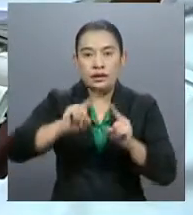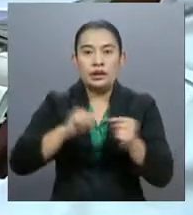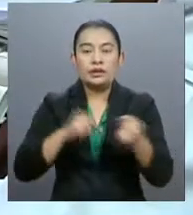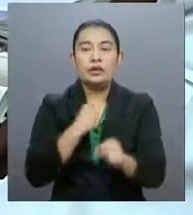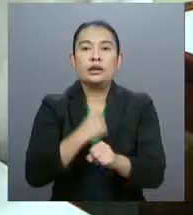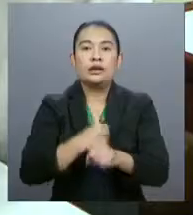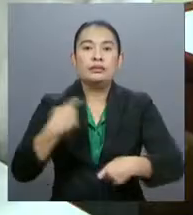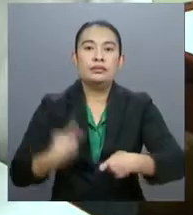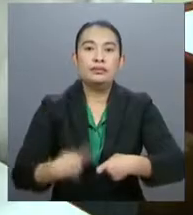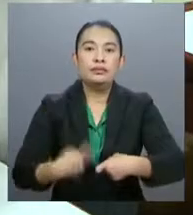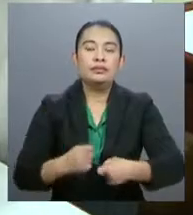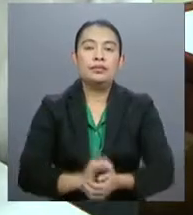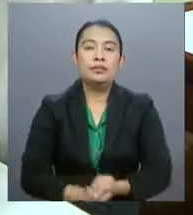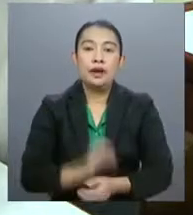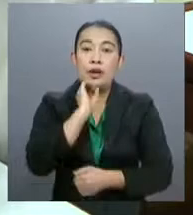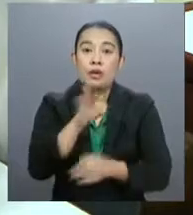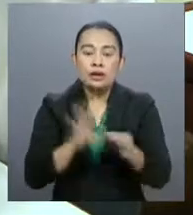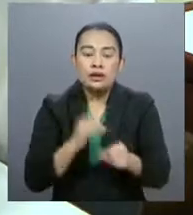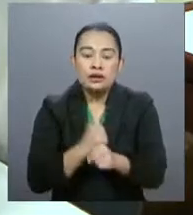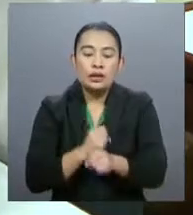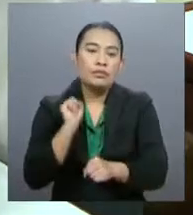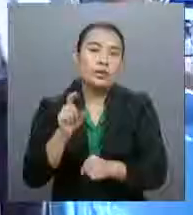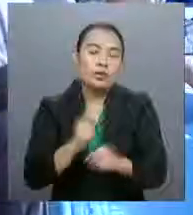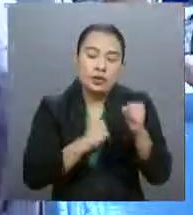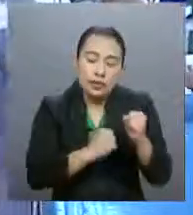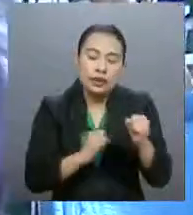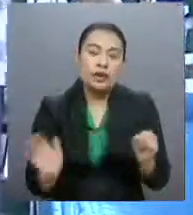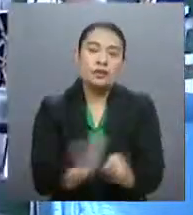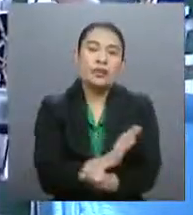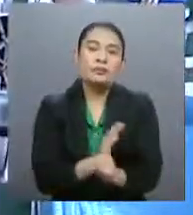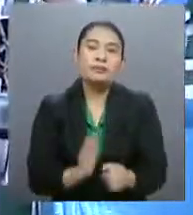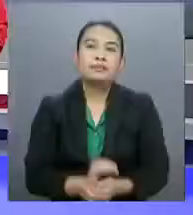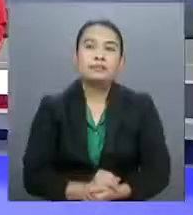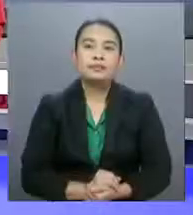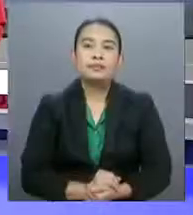ที่ยากหากแต่ยืนยันจะได้ดำเนินการอย่างเต็มทีค่ะ